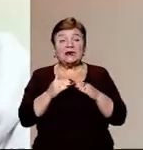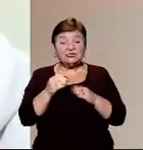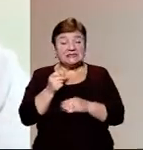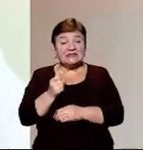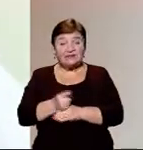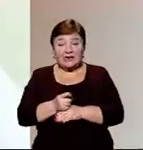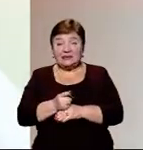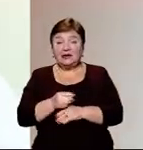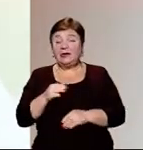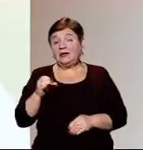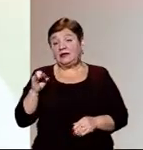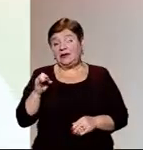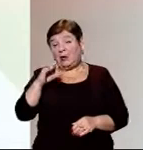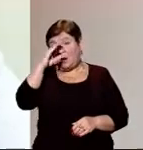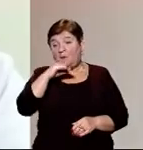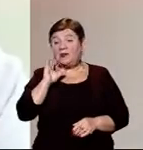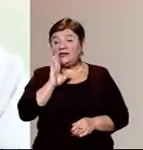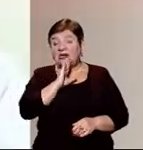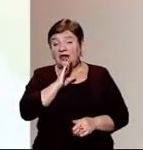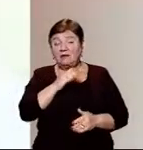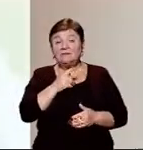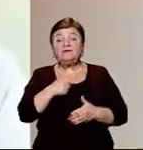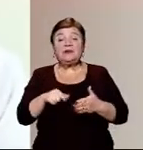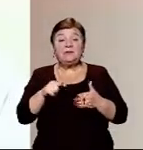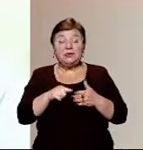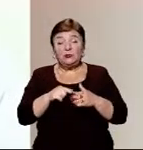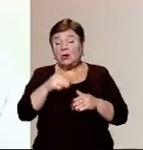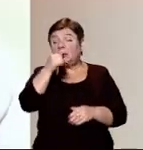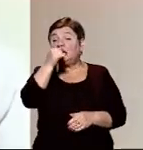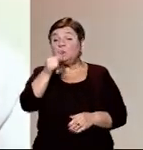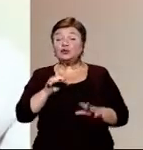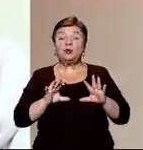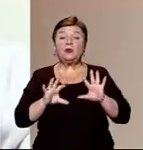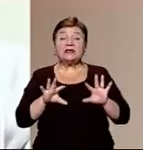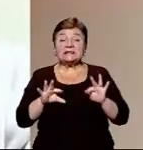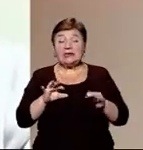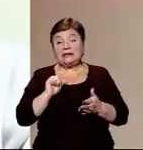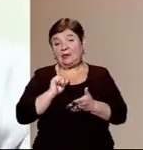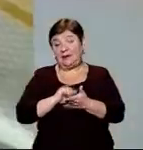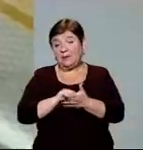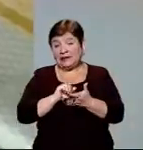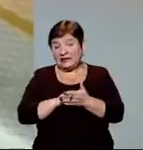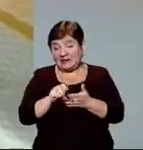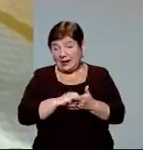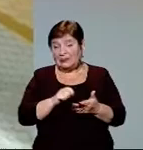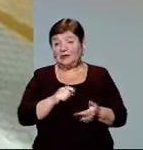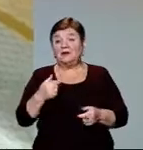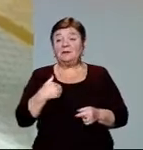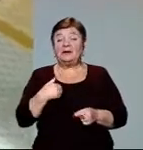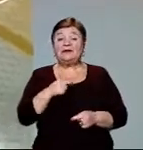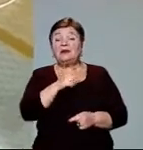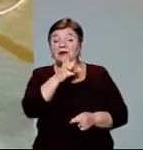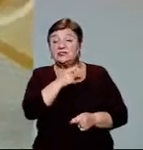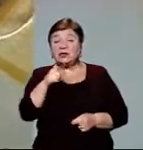завдань, і батьки, на відміну від учителів, не можуть пояснити даний матеріал своїм дітям. Під час онлайн-уроку